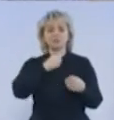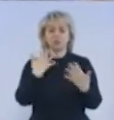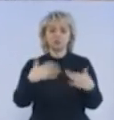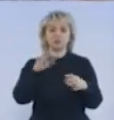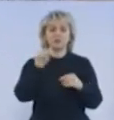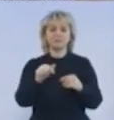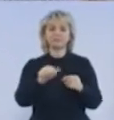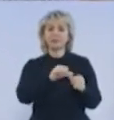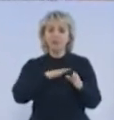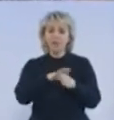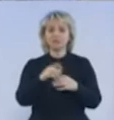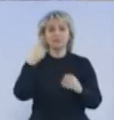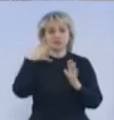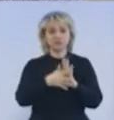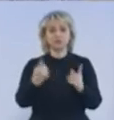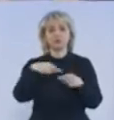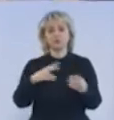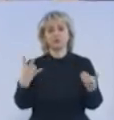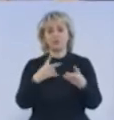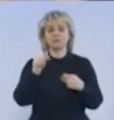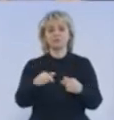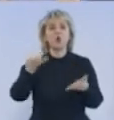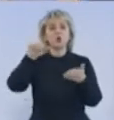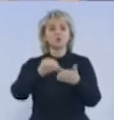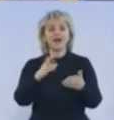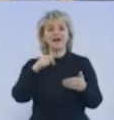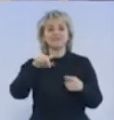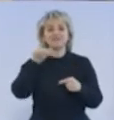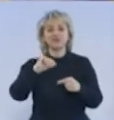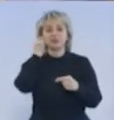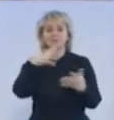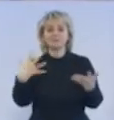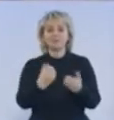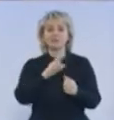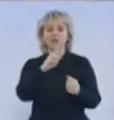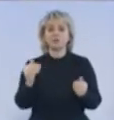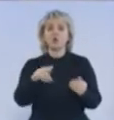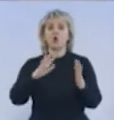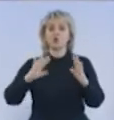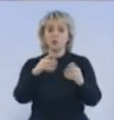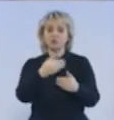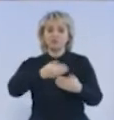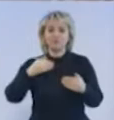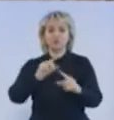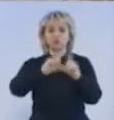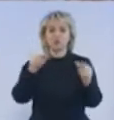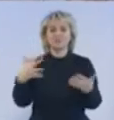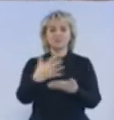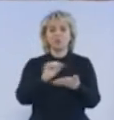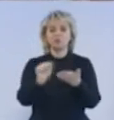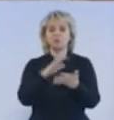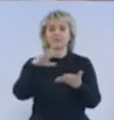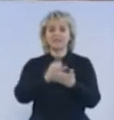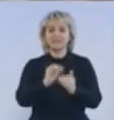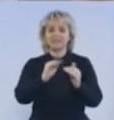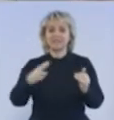уже осознают эту необходимость. Участники акции в этом году уже спасли как минимум рощу перед школами. Сбором макулатуры